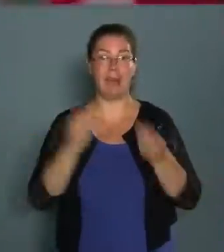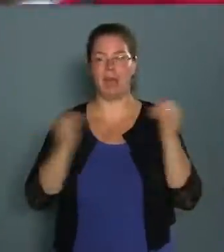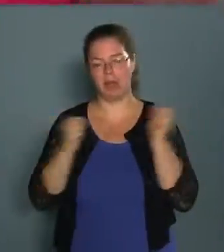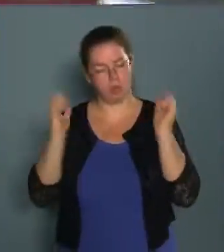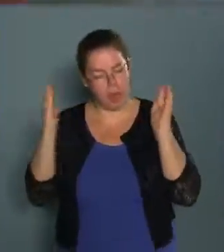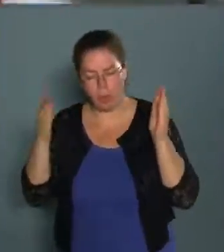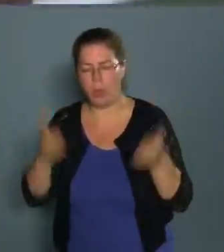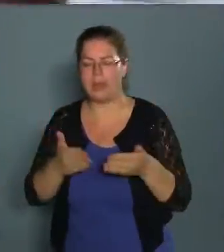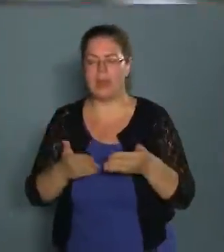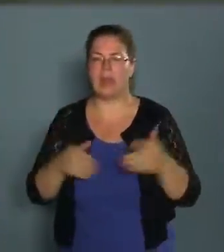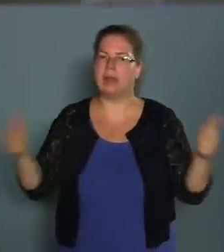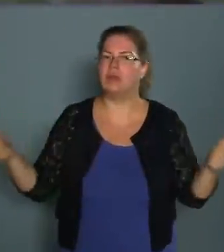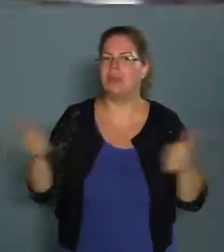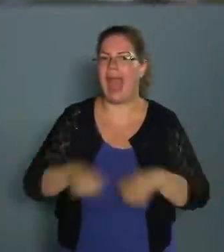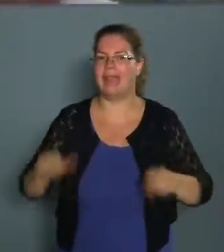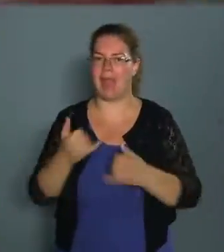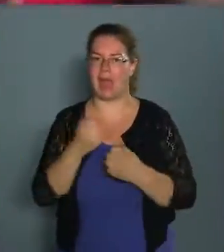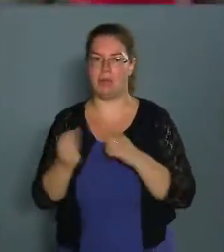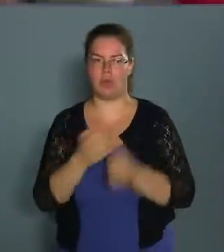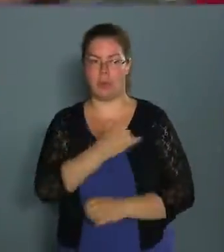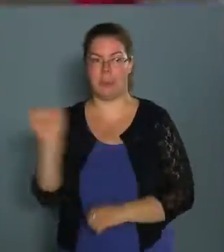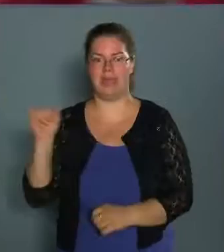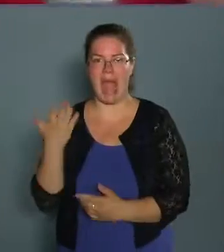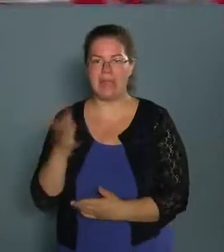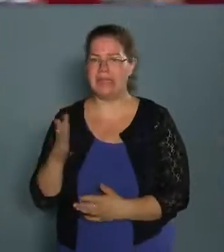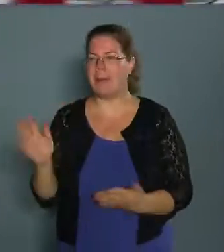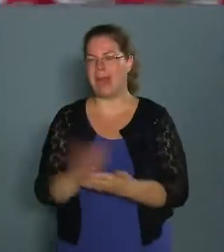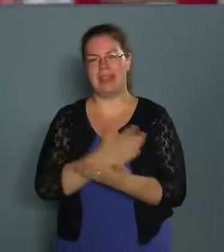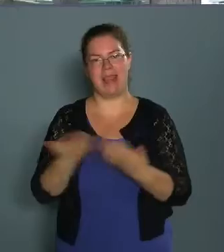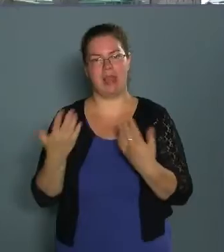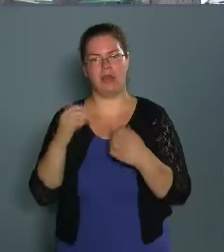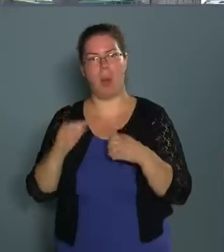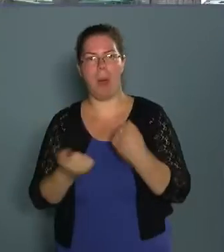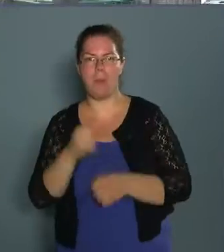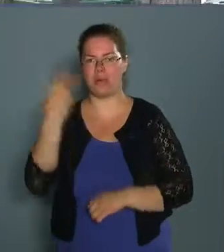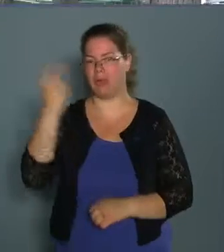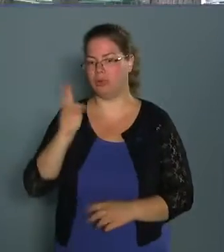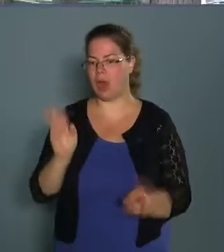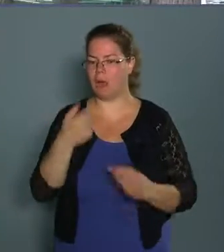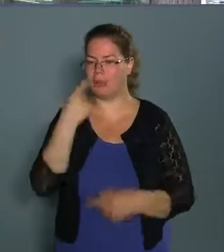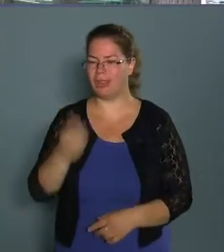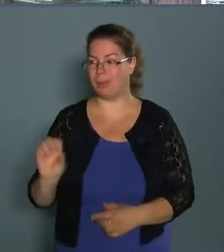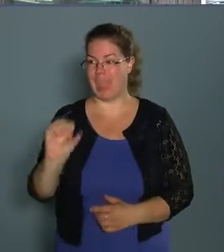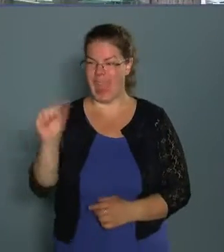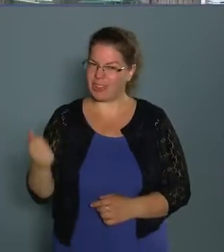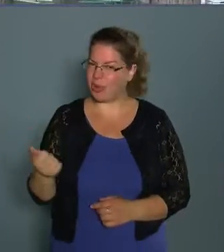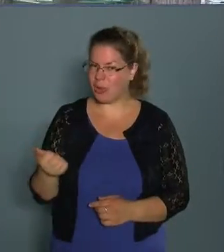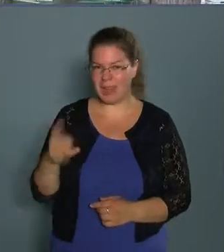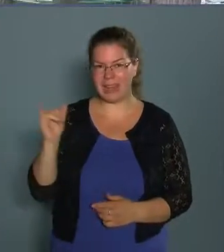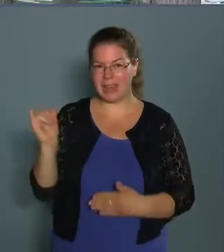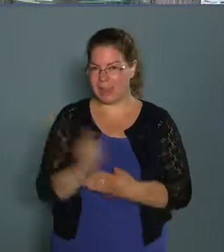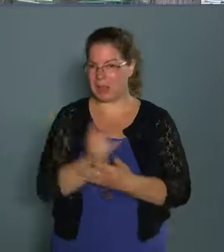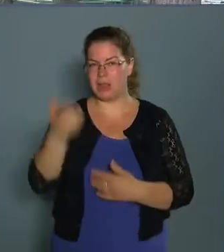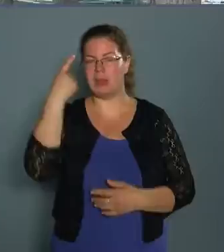nagyon koncentrálni kell, hogy egyszerre mozogjon mindenki. Nem egyszerű a mozgás kultúrája, ahogy említettem, tehát elsőre nem